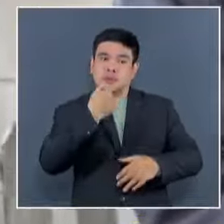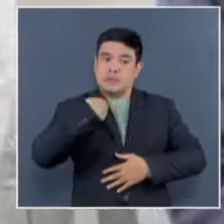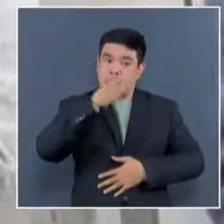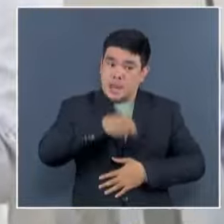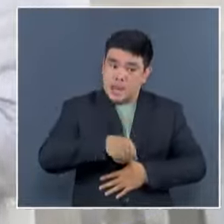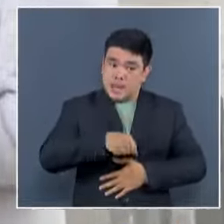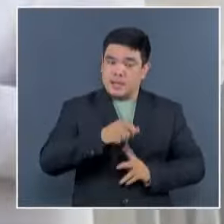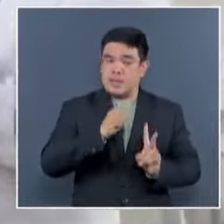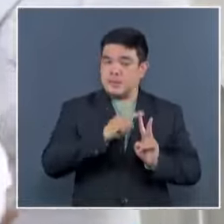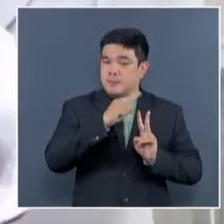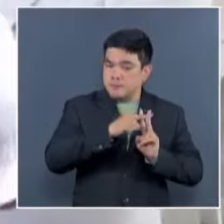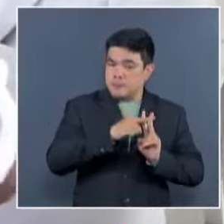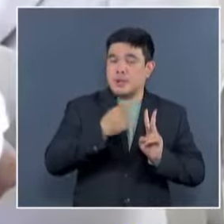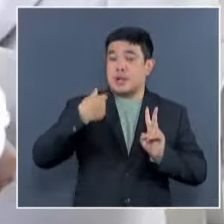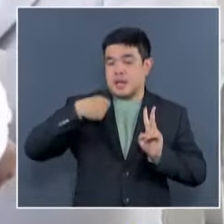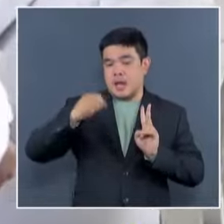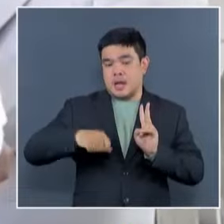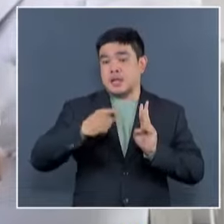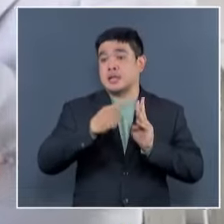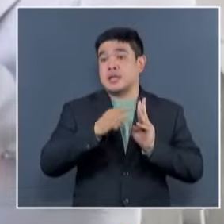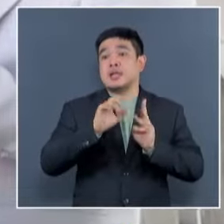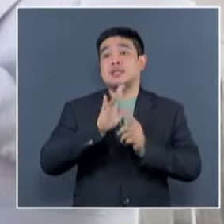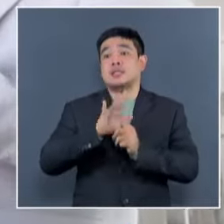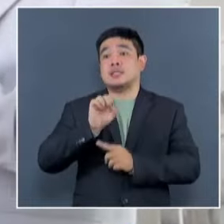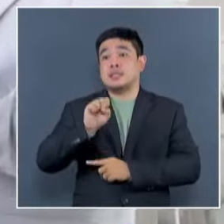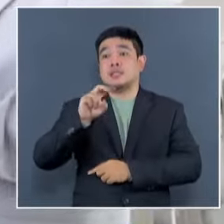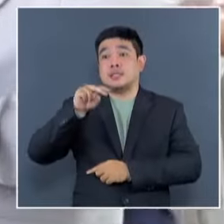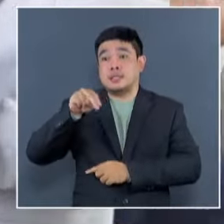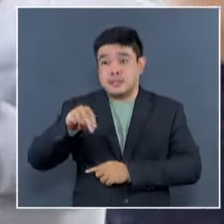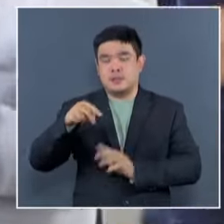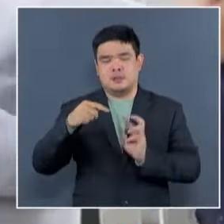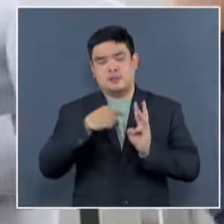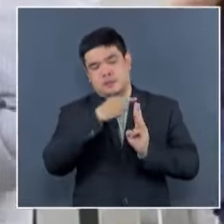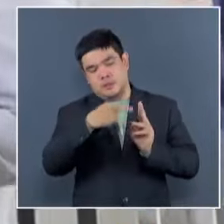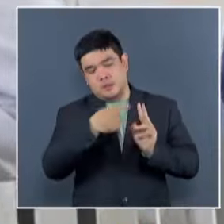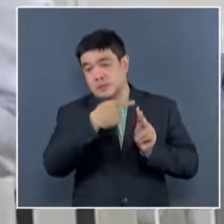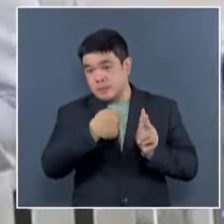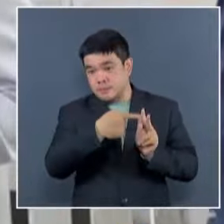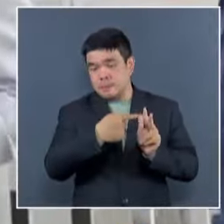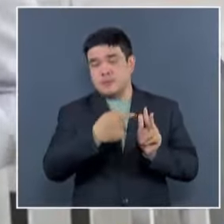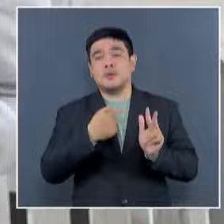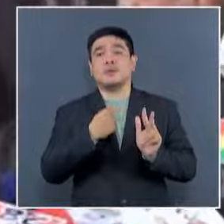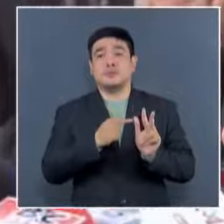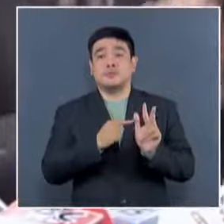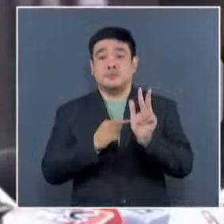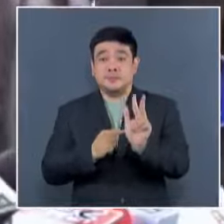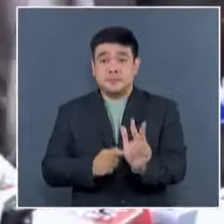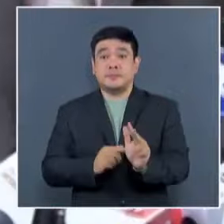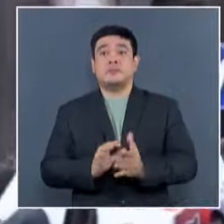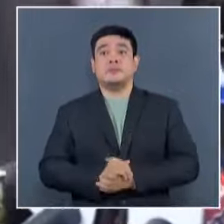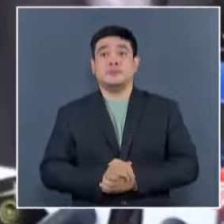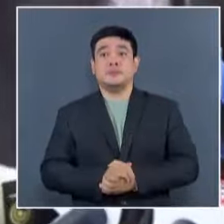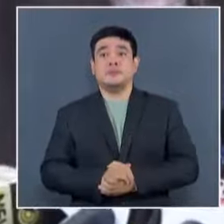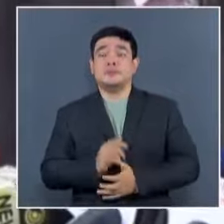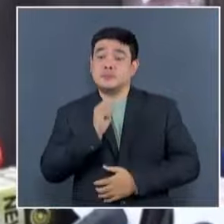วก็ทางด้านของทนายความของคุณแซนวิสาพัฒน์มโนมัยรัตน์นะคุณพรศักดิ์วิภาสอาภานนท์แล้วก็รวมทั้งคุณแซนก็มาด้วยเนี่ยนะฮะตั้งโ